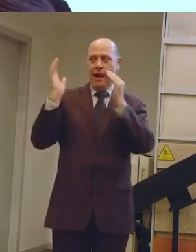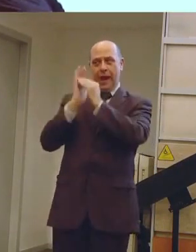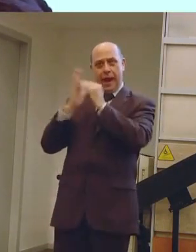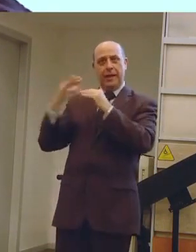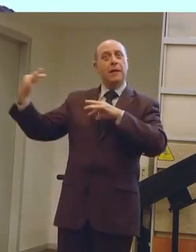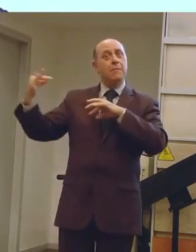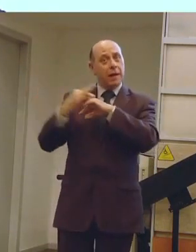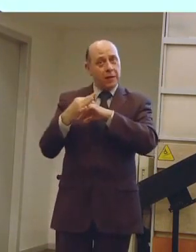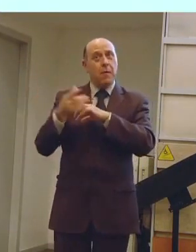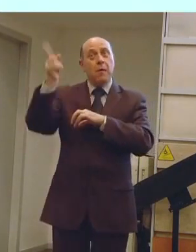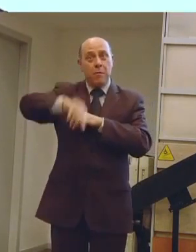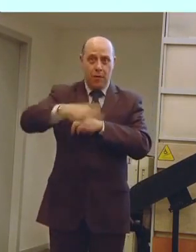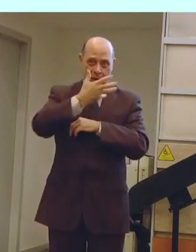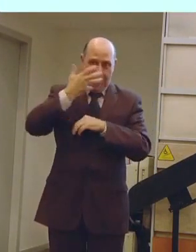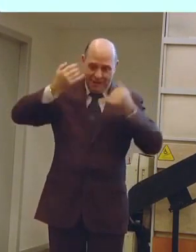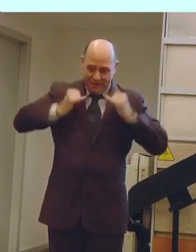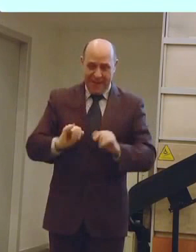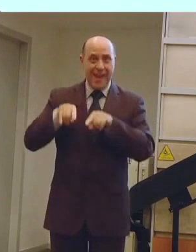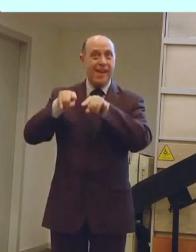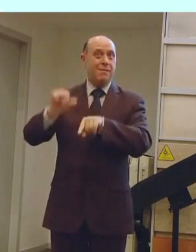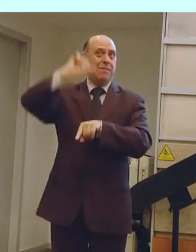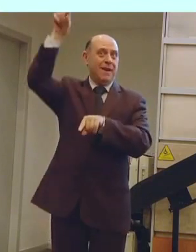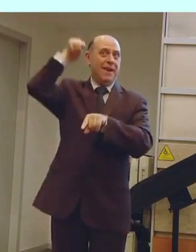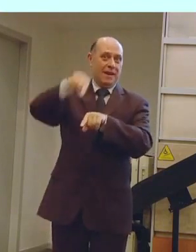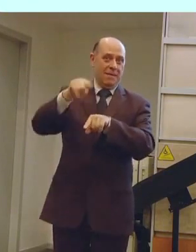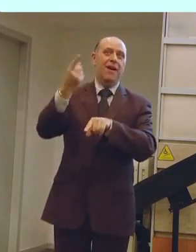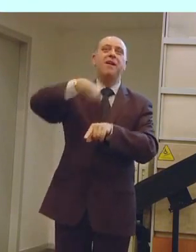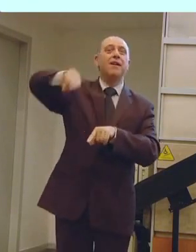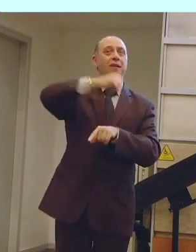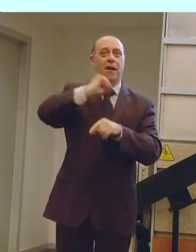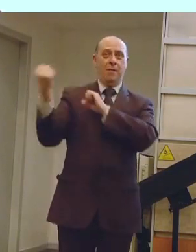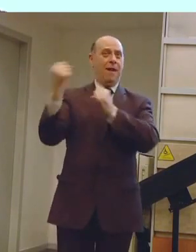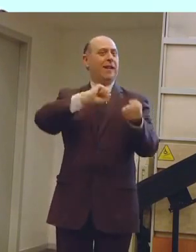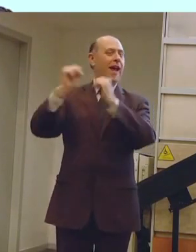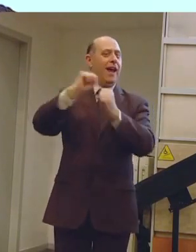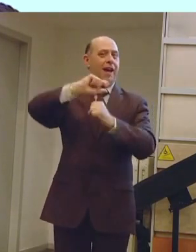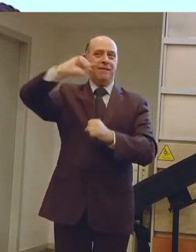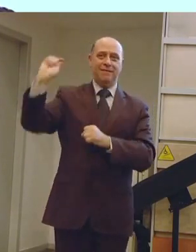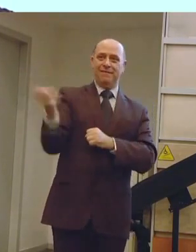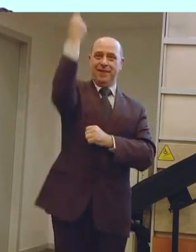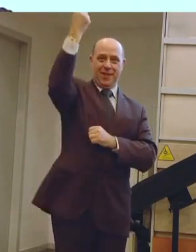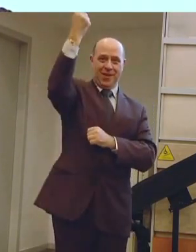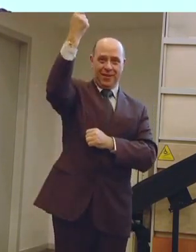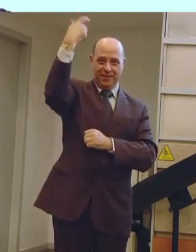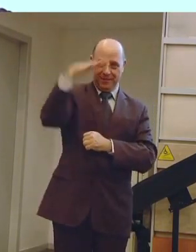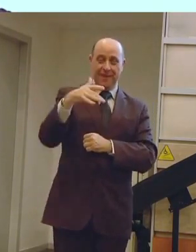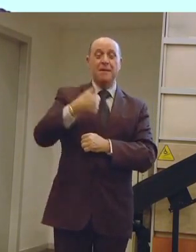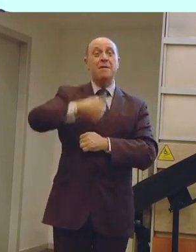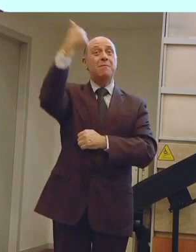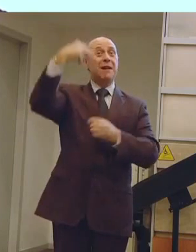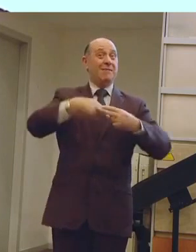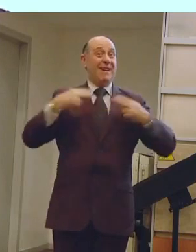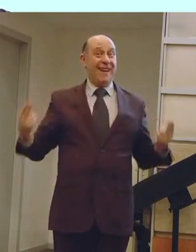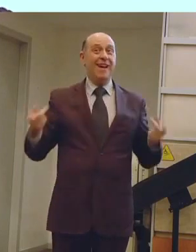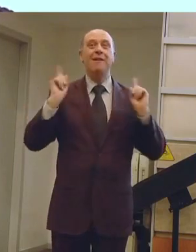e soprattutto i nostri figli la nostra Battaglia e la nostra Vittoria più bella il primo traguardo è